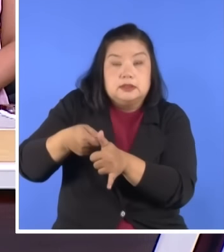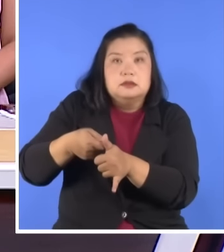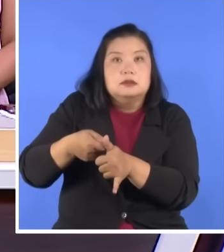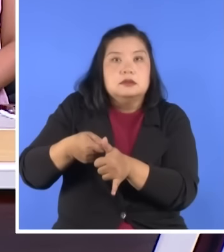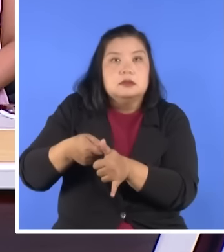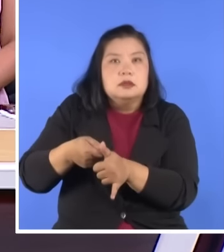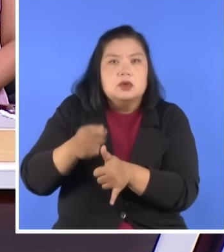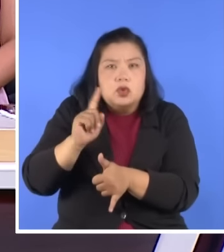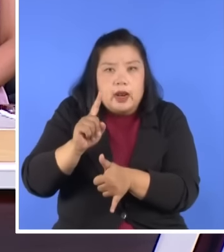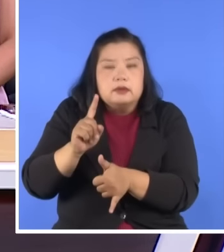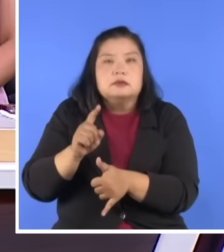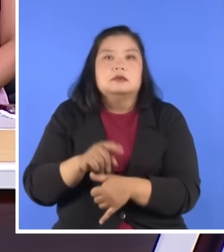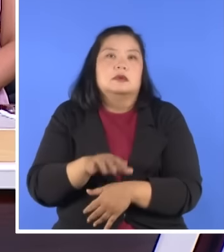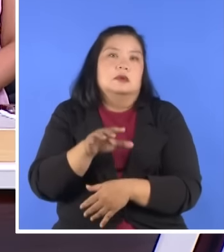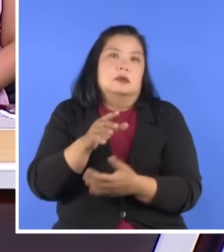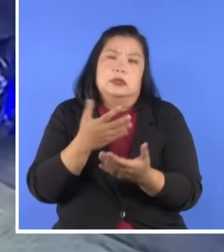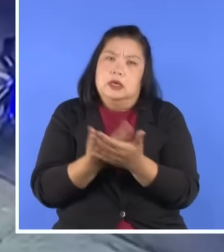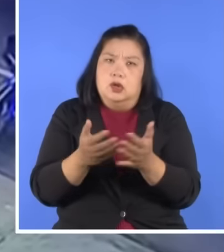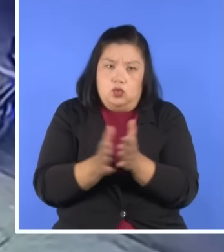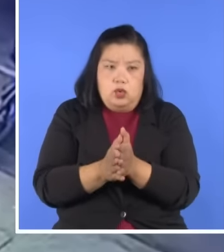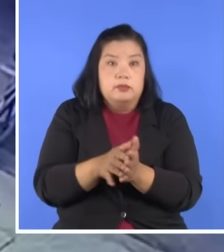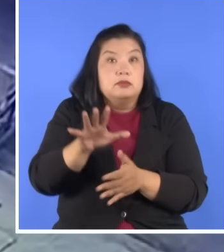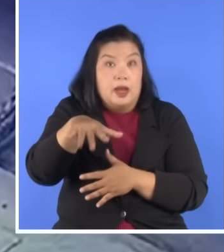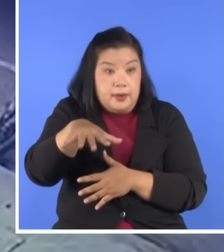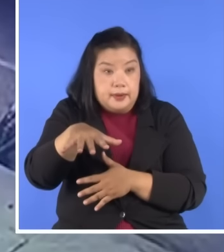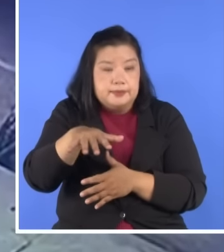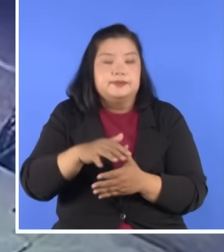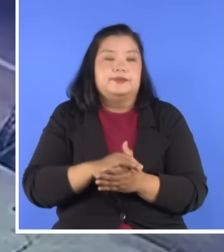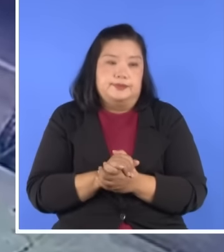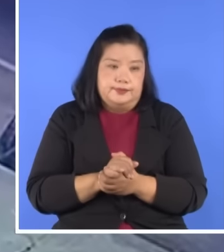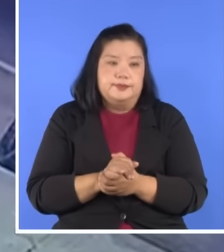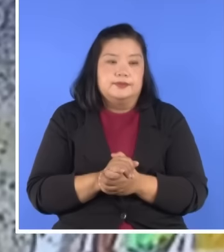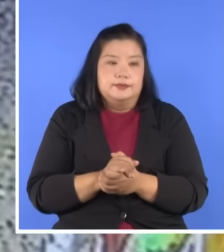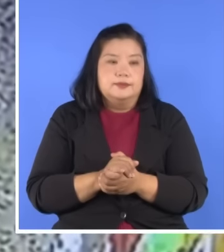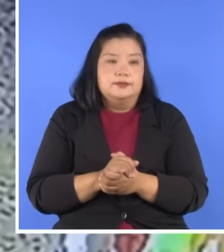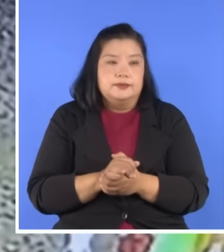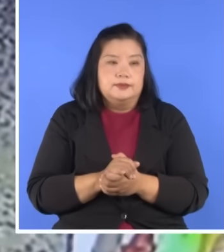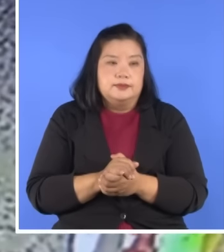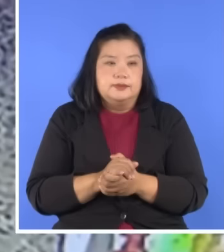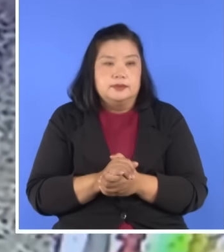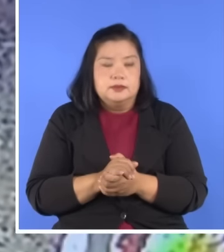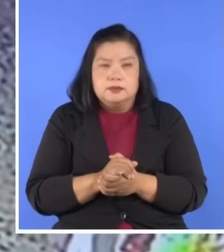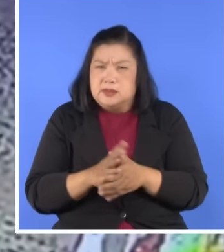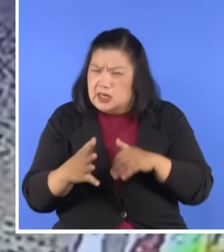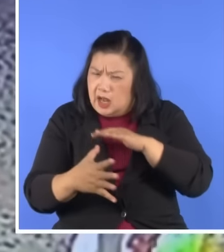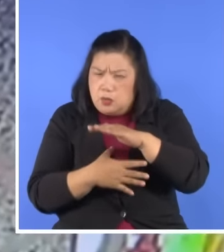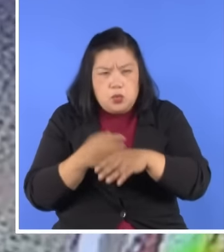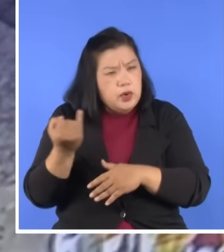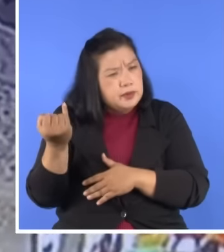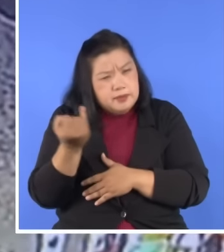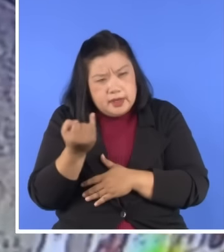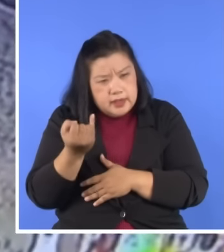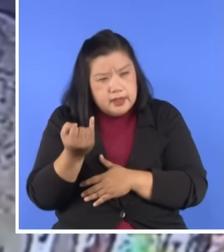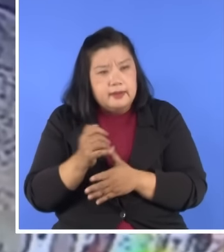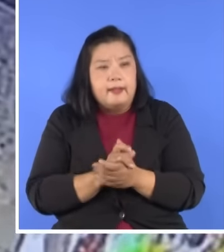2วันจับได้เออเนี่ยอย่าไปเห็ดจังซัคนสุรินทร์เป็นโจทยมันบดีนี่นะครับเมื่อเวลาประมาณ